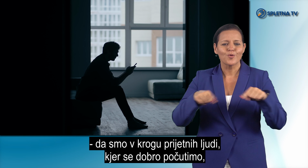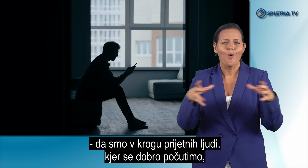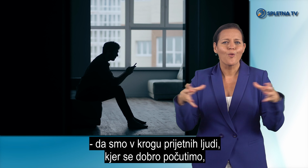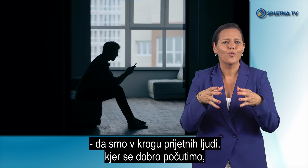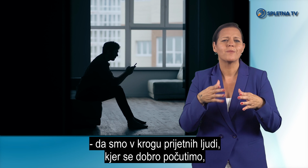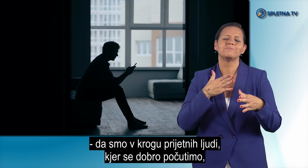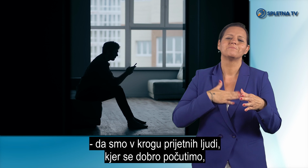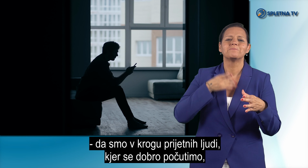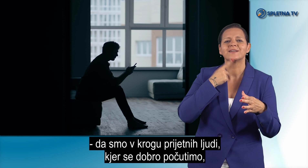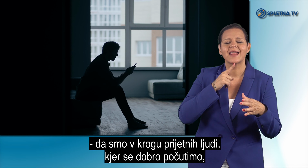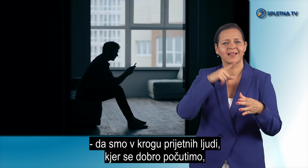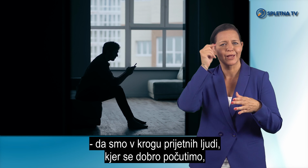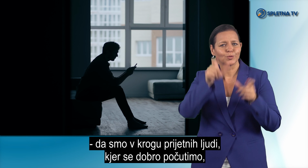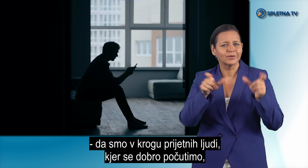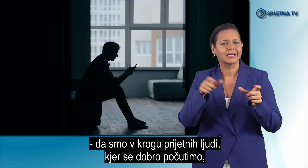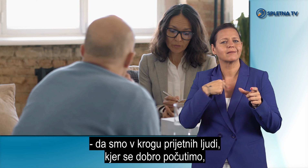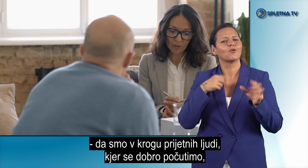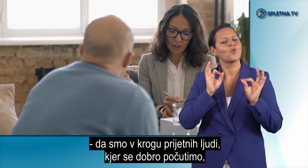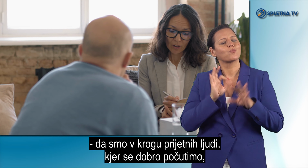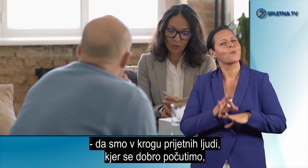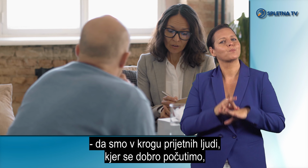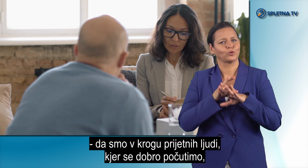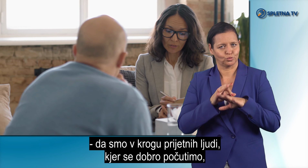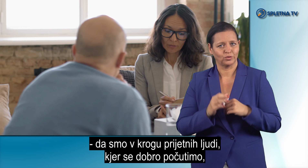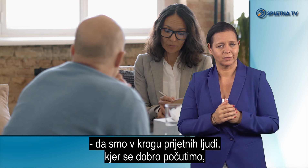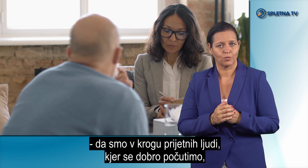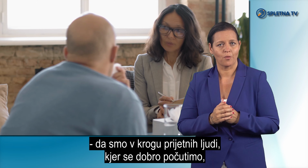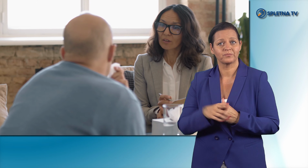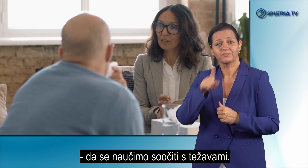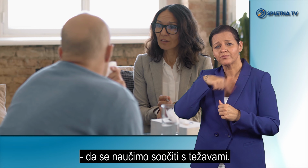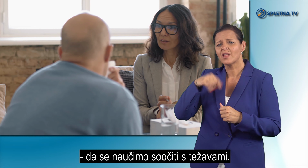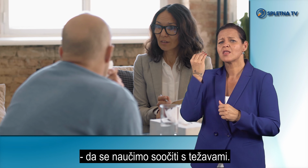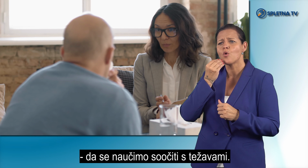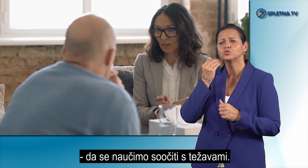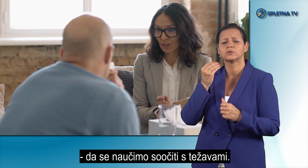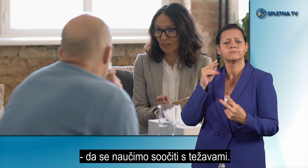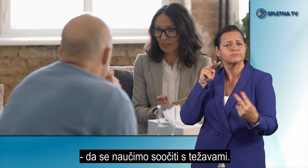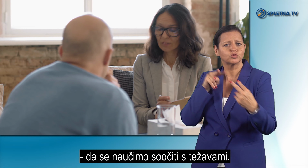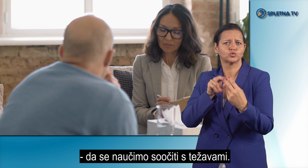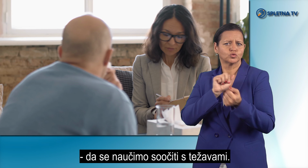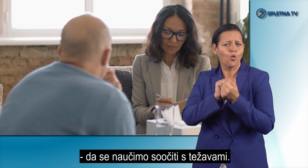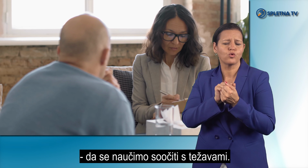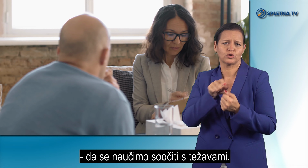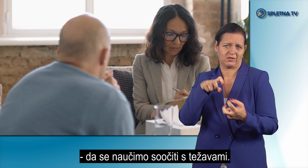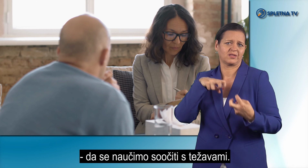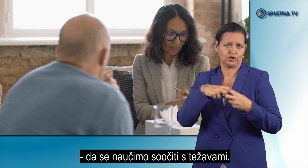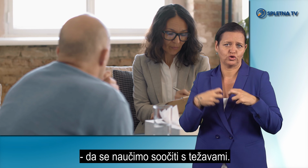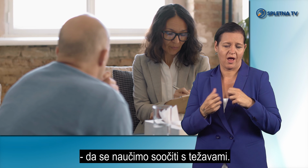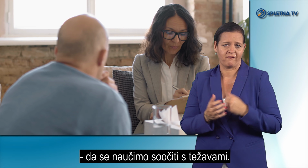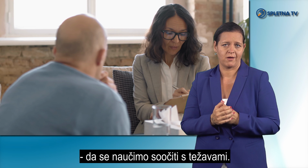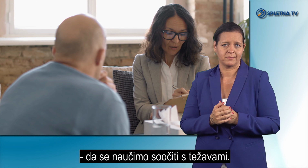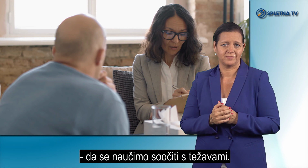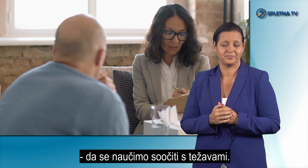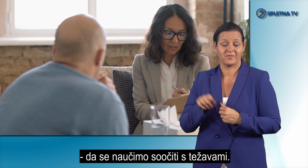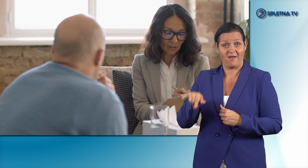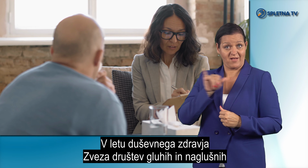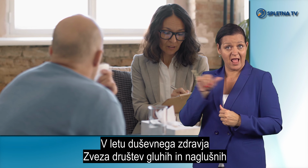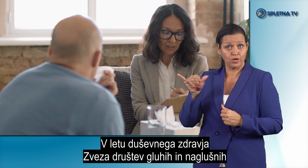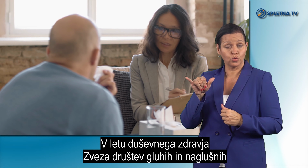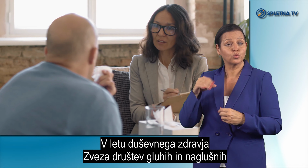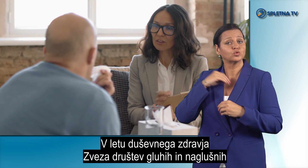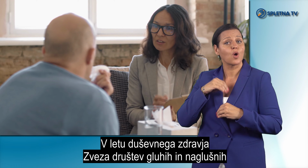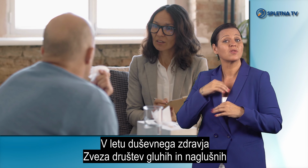krogu prijetnih ljudi, kjer se dobro počutimo, da se naučimo soočiti s težavami.